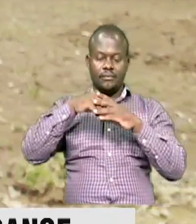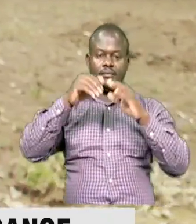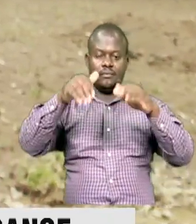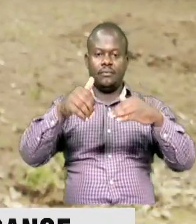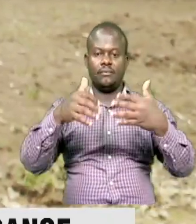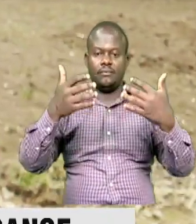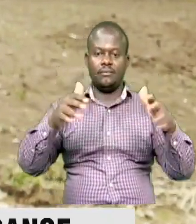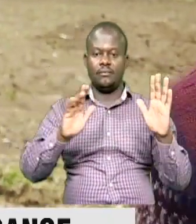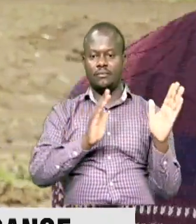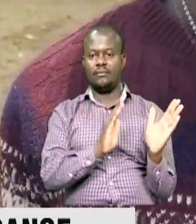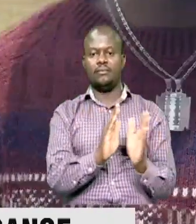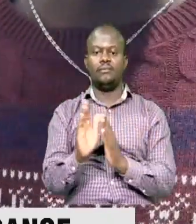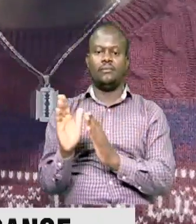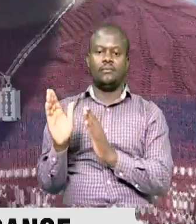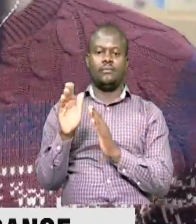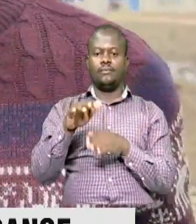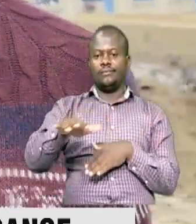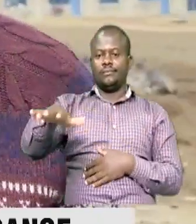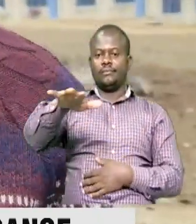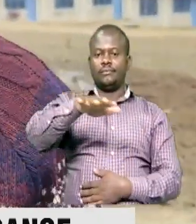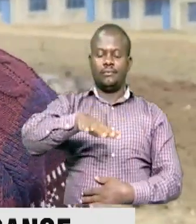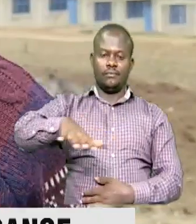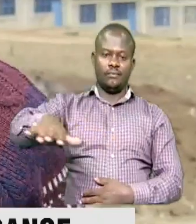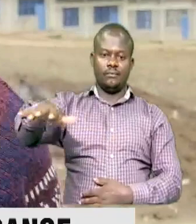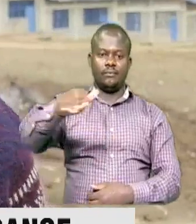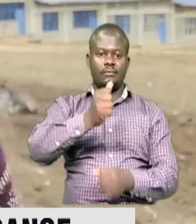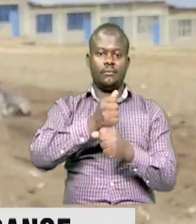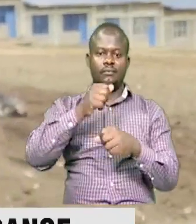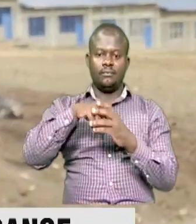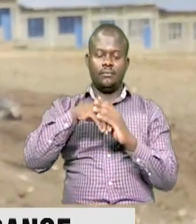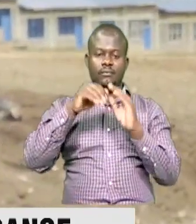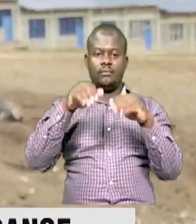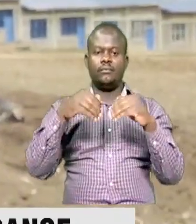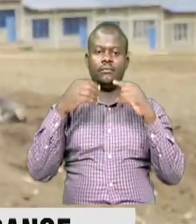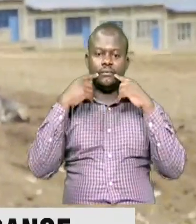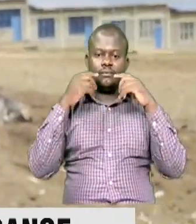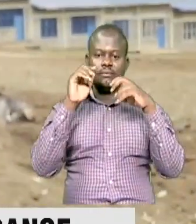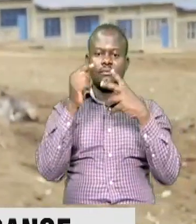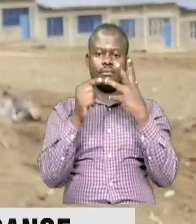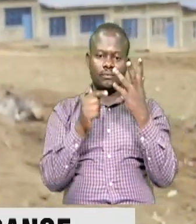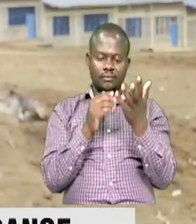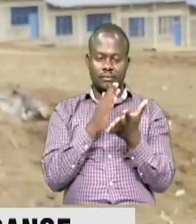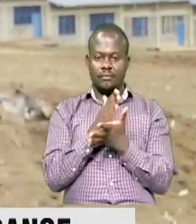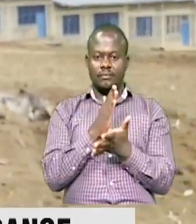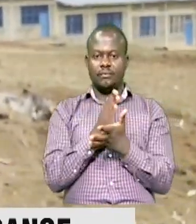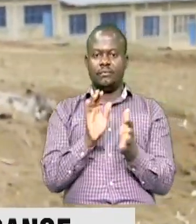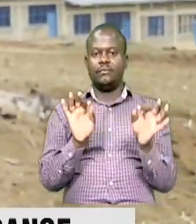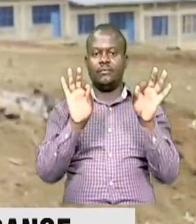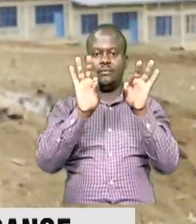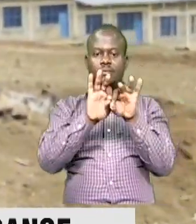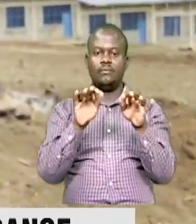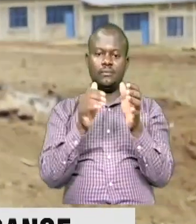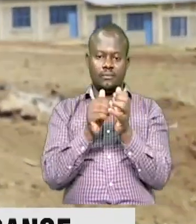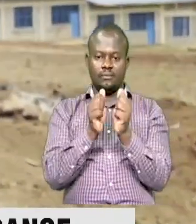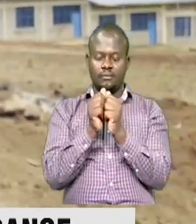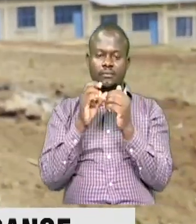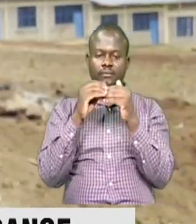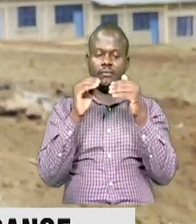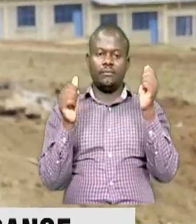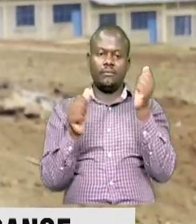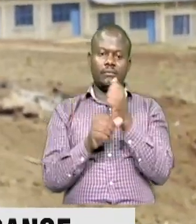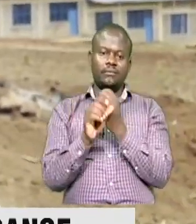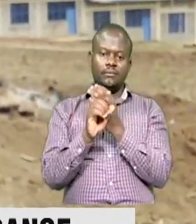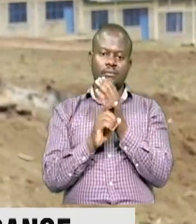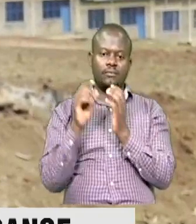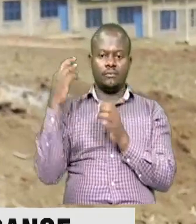no kwitunganyiriza iki kibuga bakozeho umuganda bakaba bavuga ko ari ibintu mu by'ukuri by'agaciro bari kumwe kandi n'umuyobozi wungirije w'aka